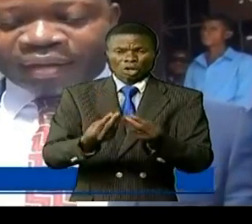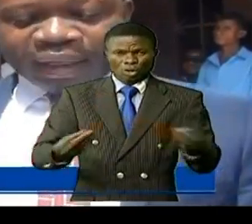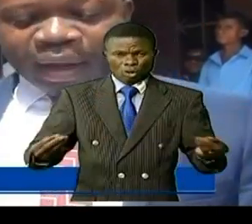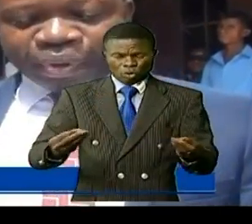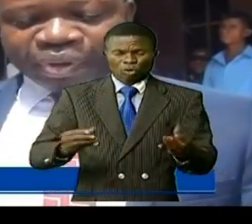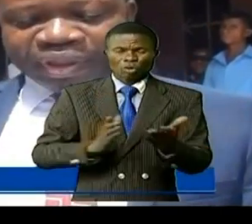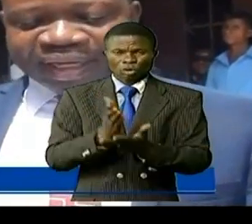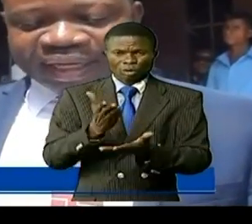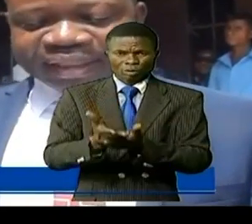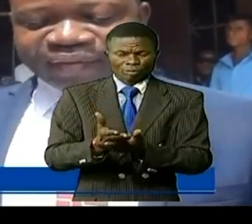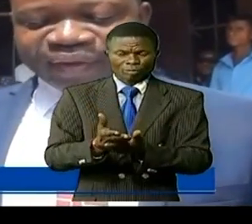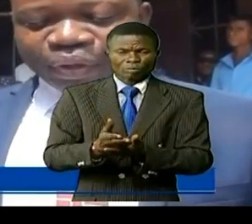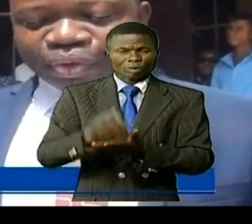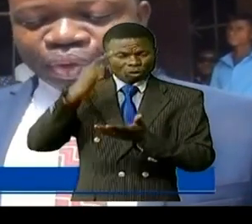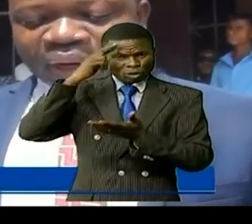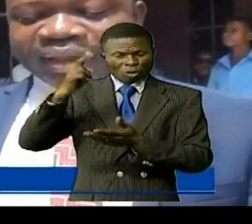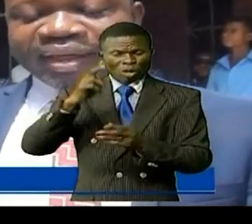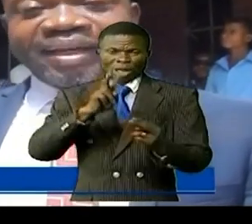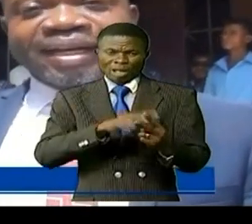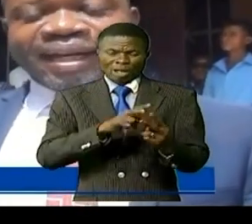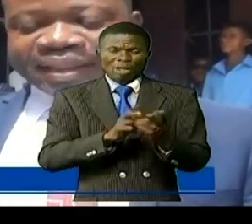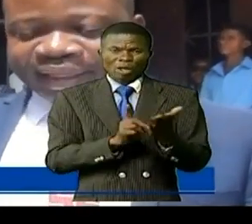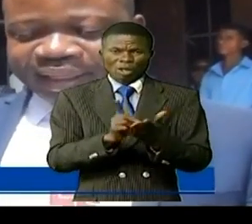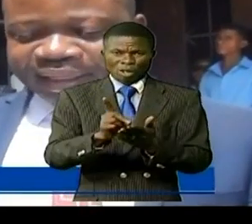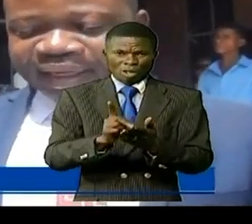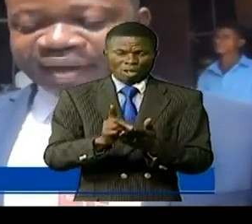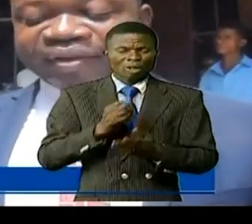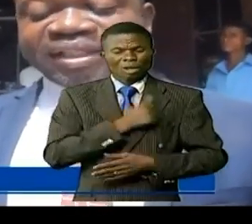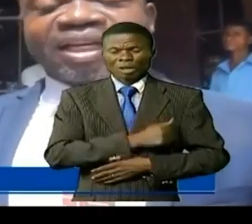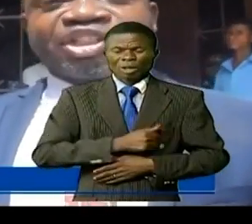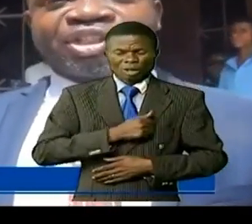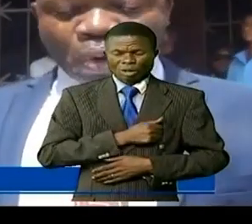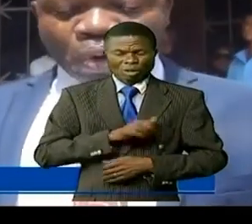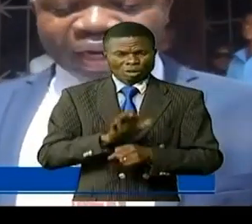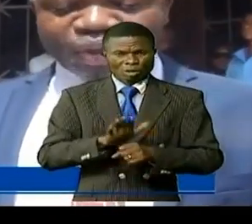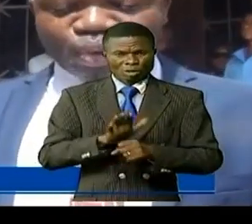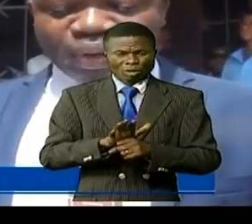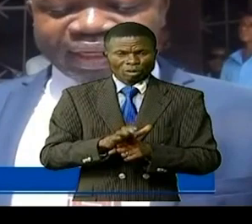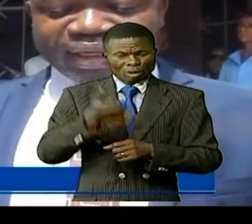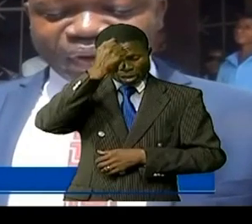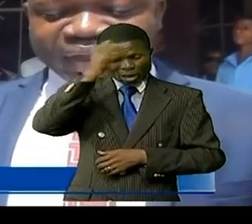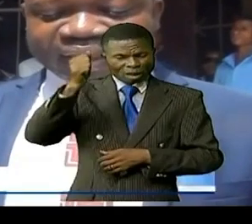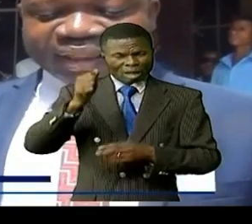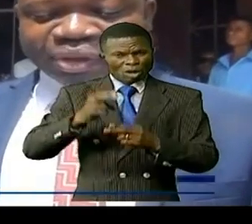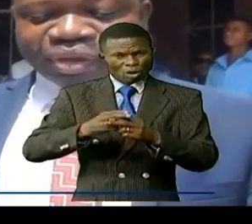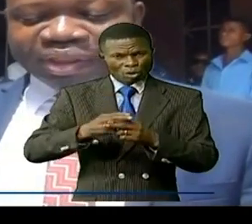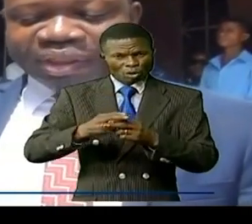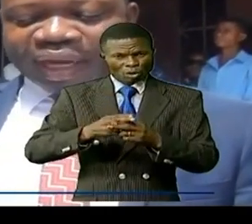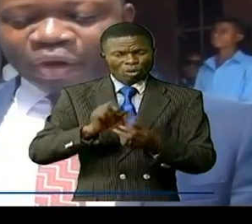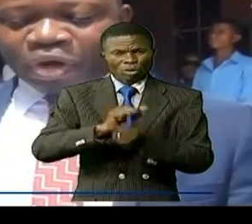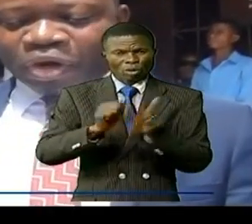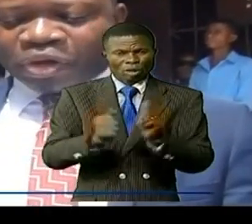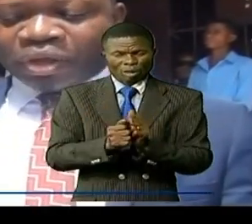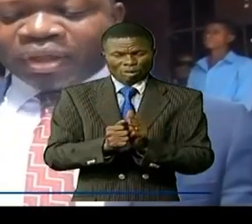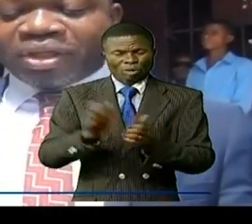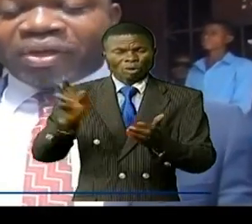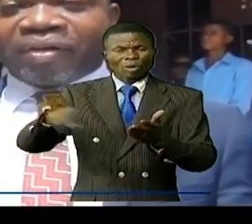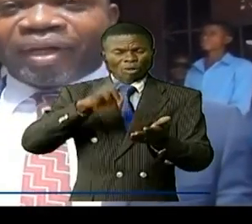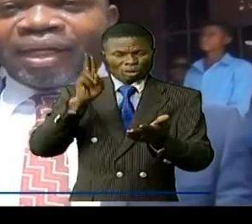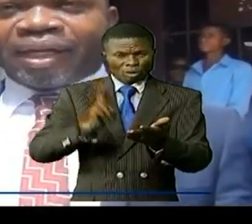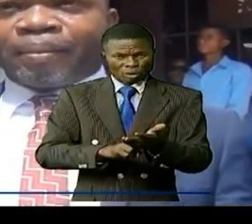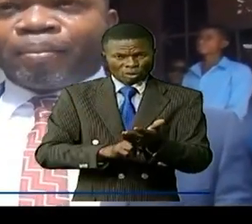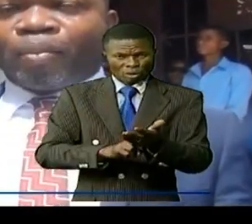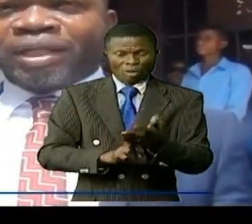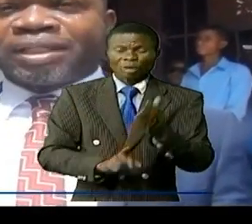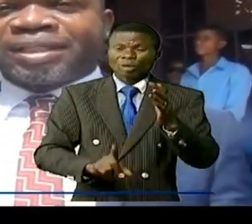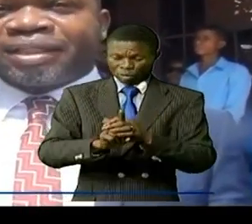idoines. La PUKIN s'est réservé le droit de décréter une grève sèche au cas où le niveau d'exécution du dit accord se